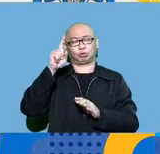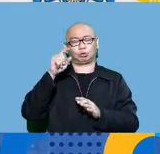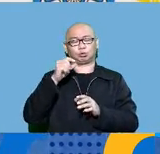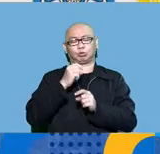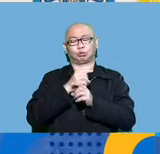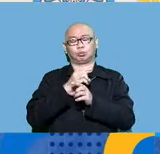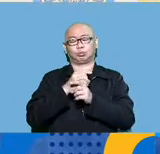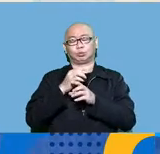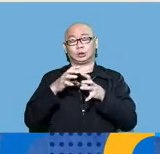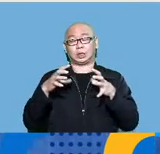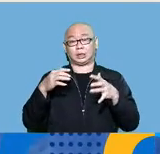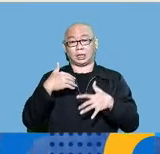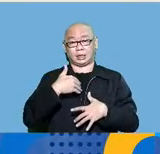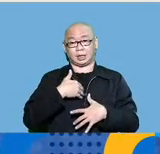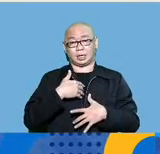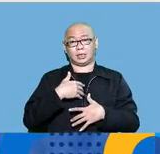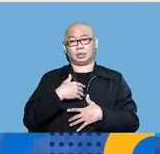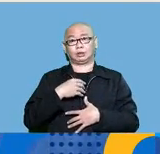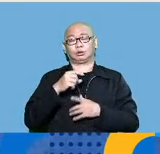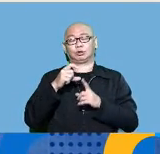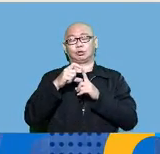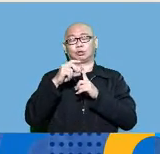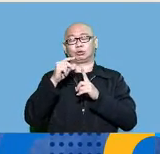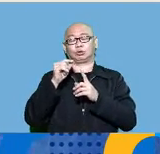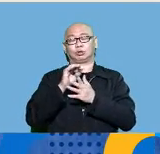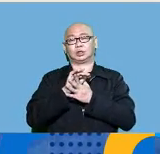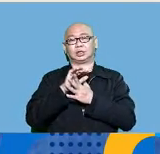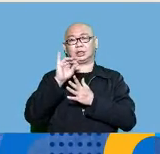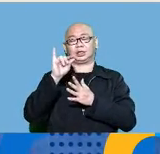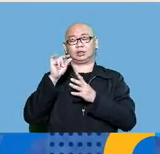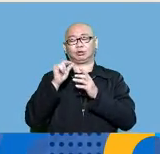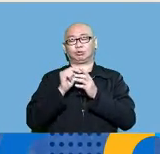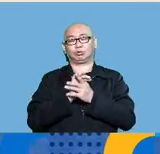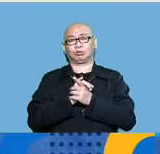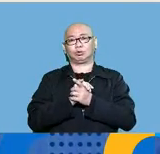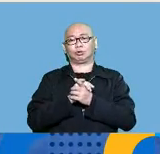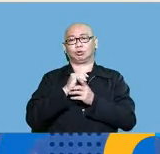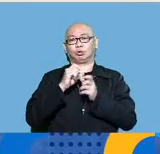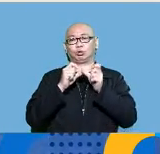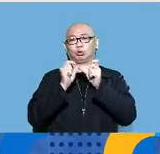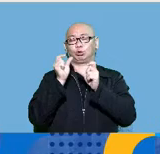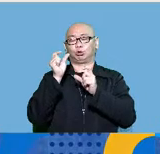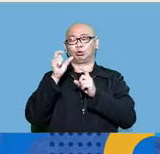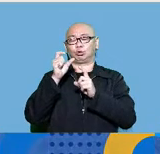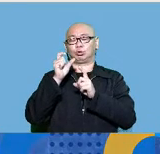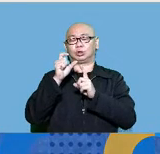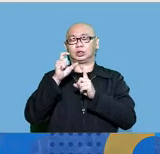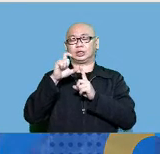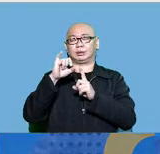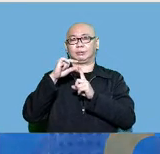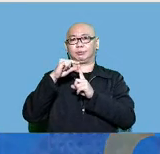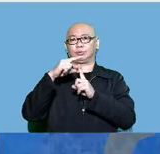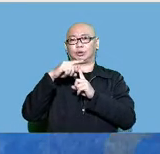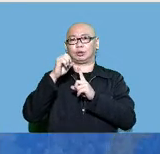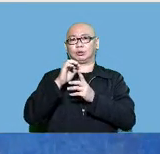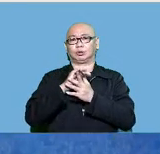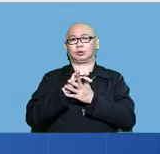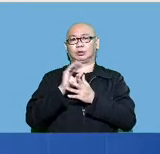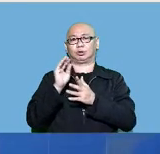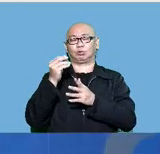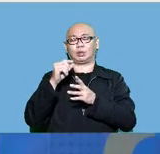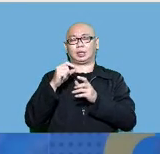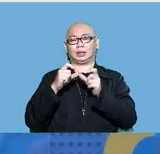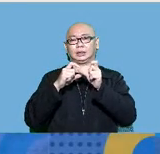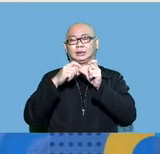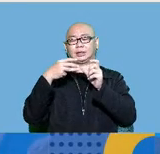saya. Dr. Insinyur Sucipto MT IPM, Ketua Senat UNES,